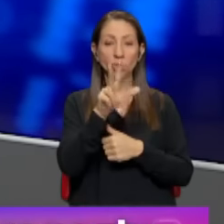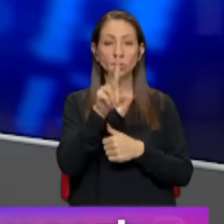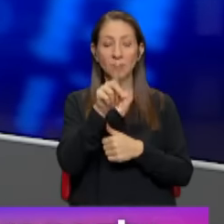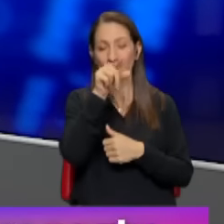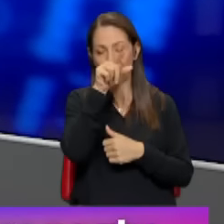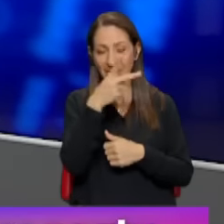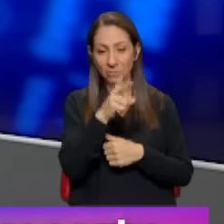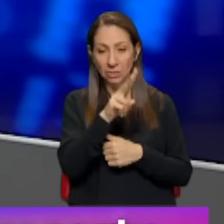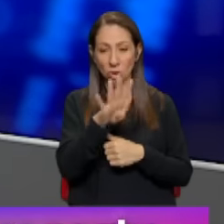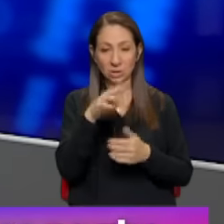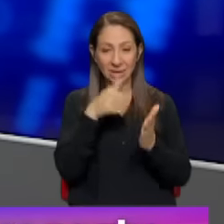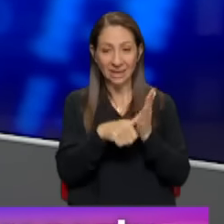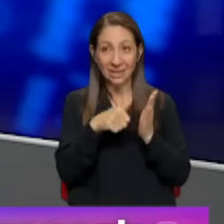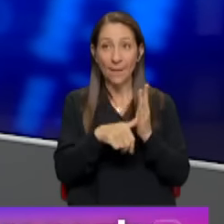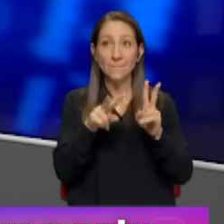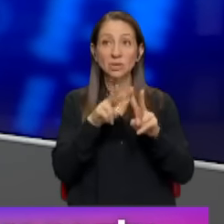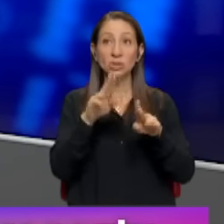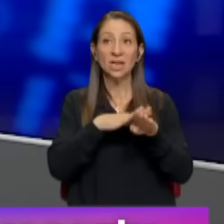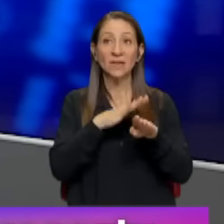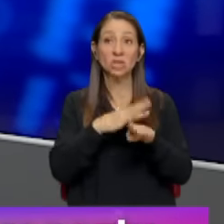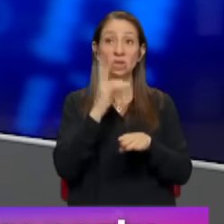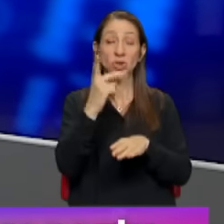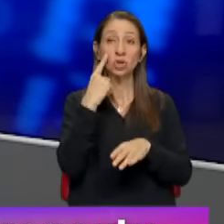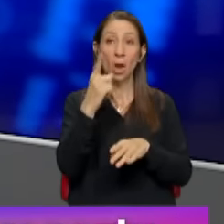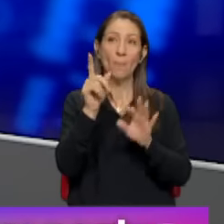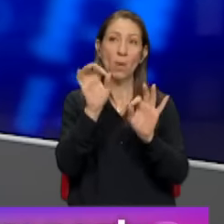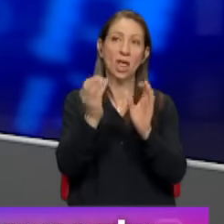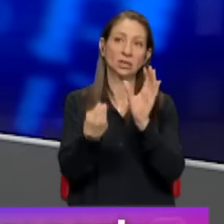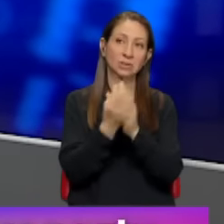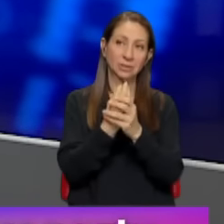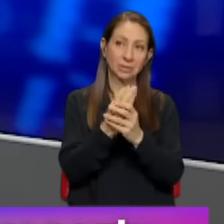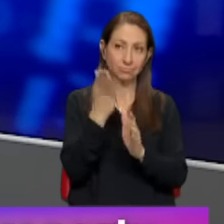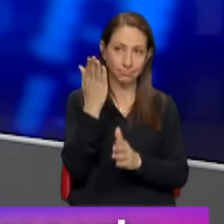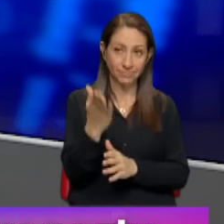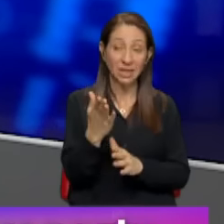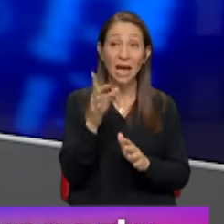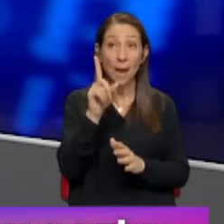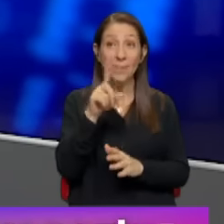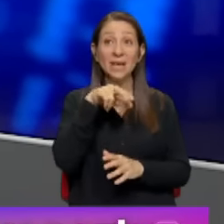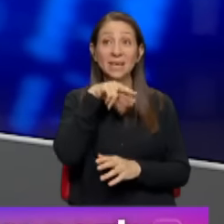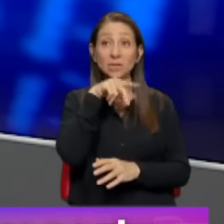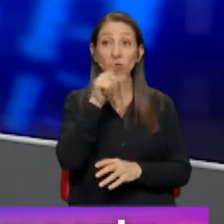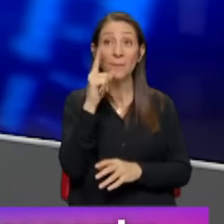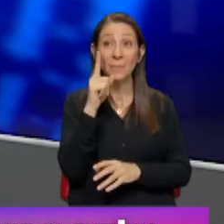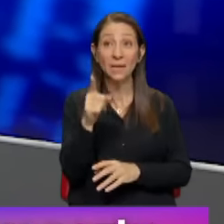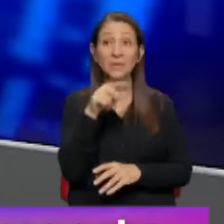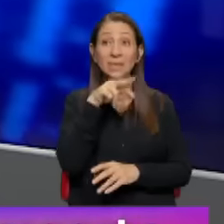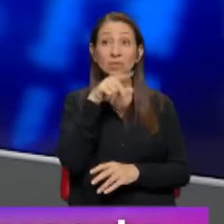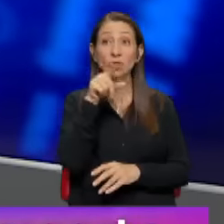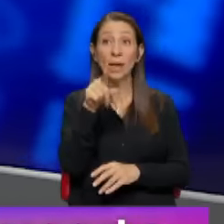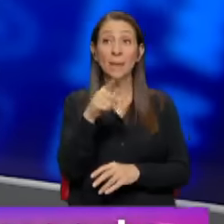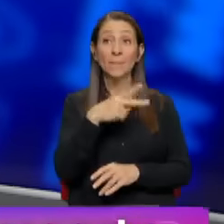31 Mart 2024 tarihinde Mansur Yavaş açısından bu şekilde tamamlandı. Yalnız Keçiören'e bir bakalım. Keçiören belediye